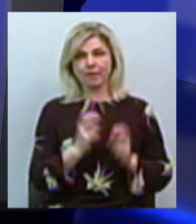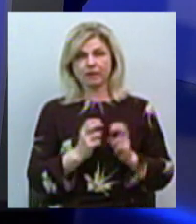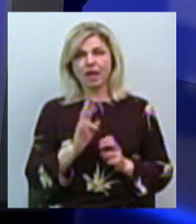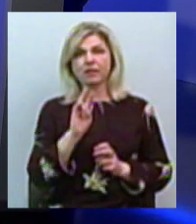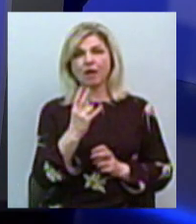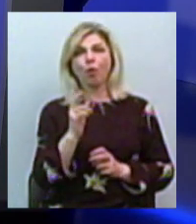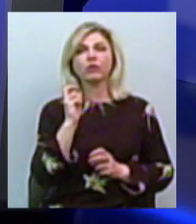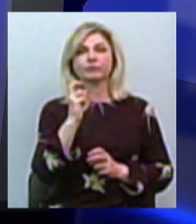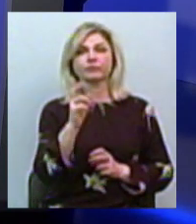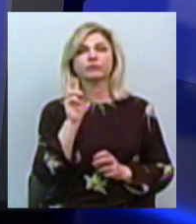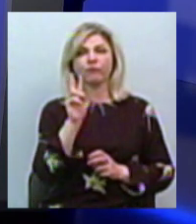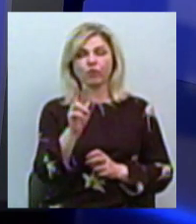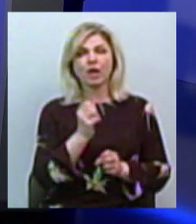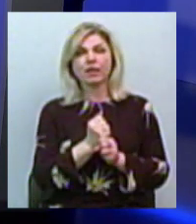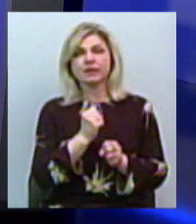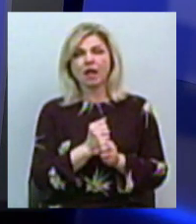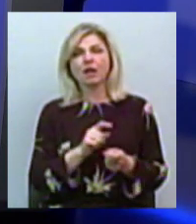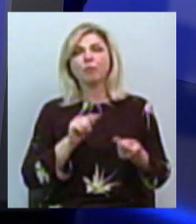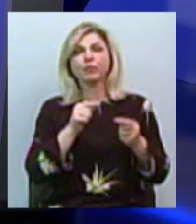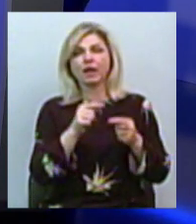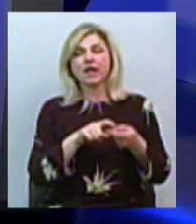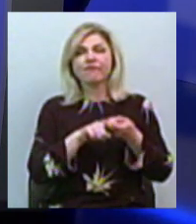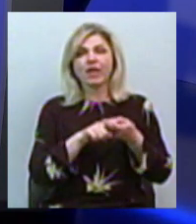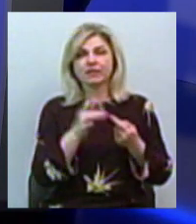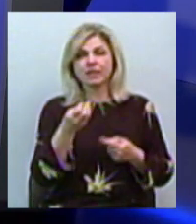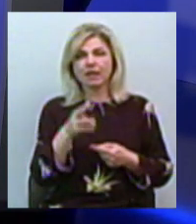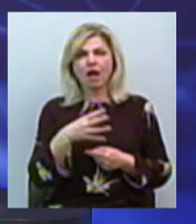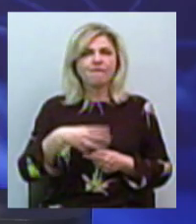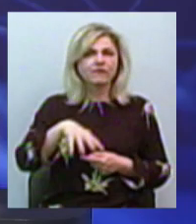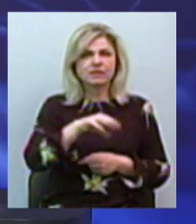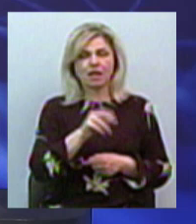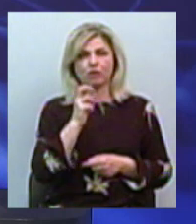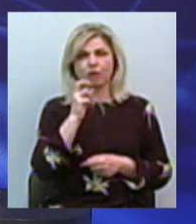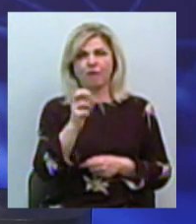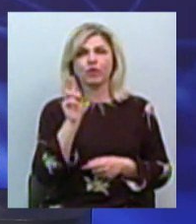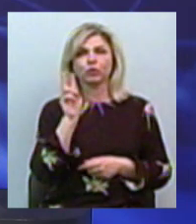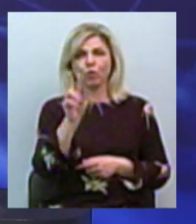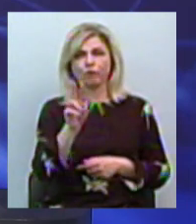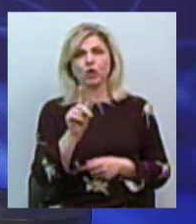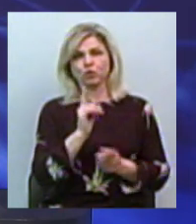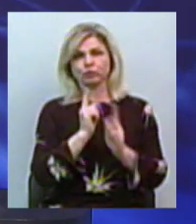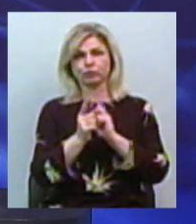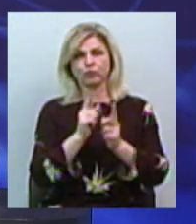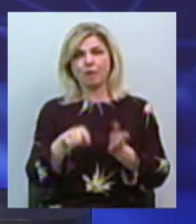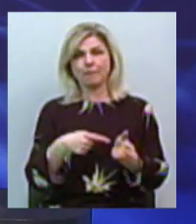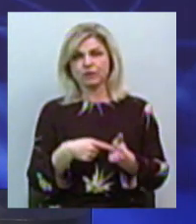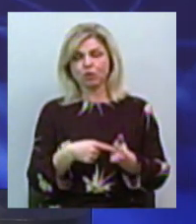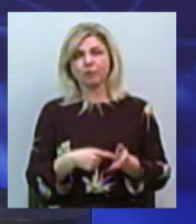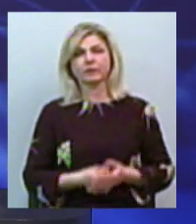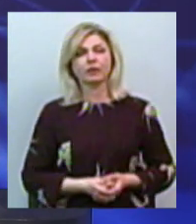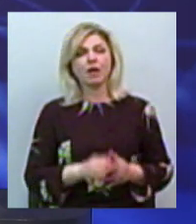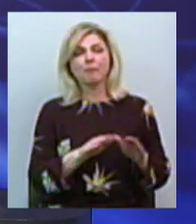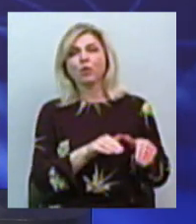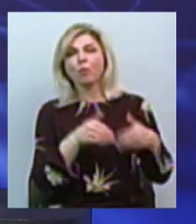Електротранс» проводить дезінфекцію всіх трамваїв і тролейбусів, які курсують містом. Я